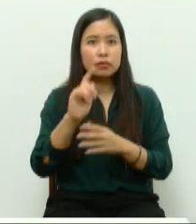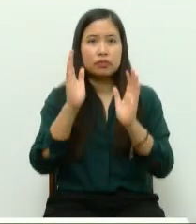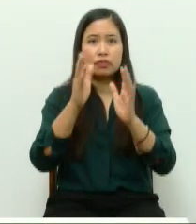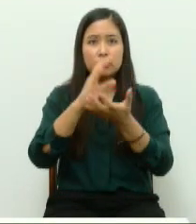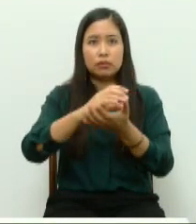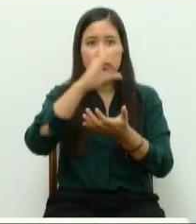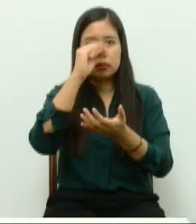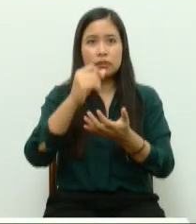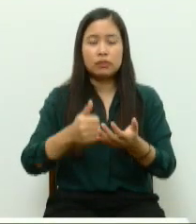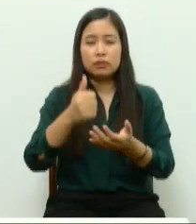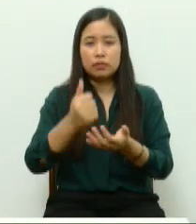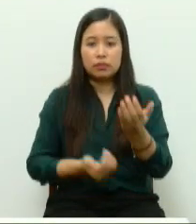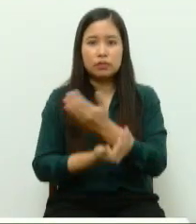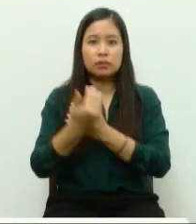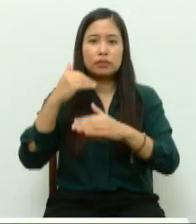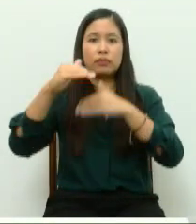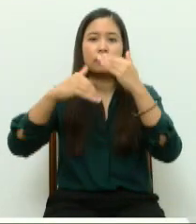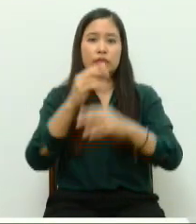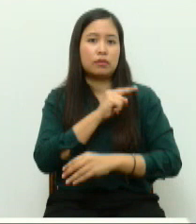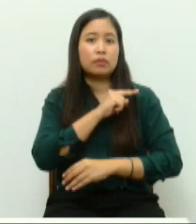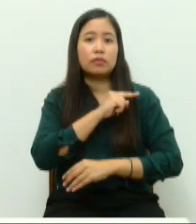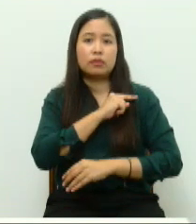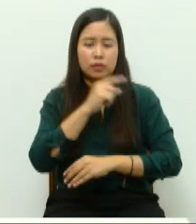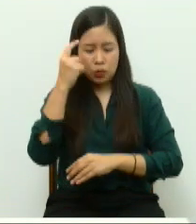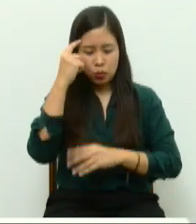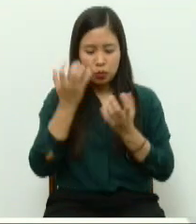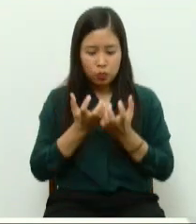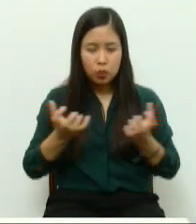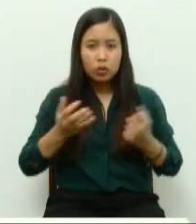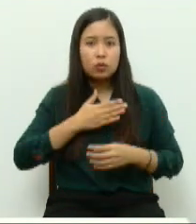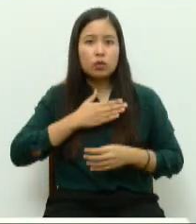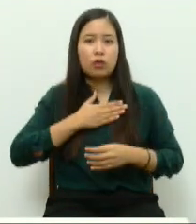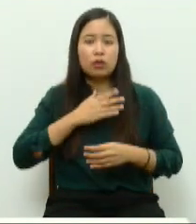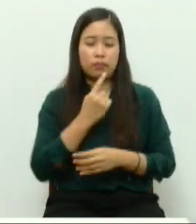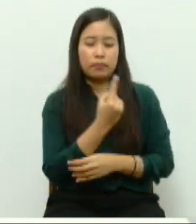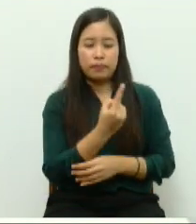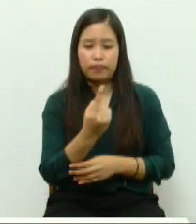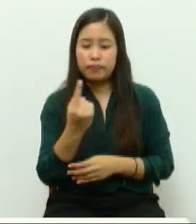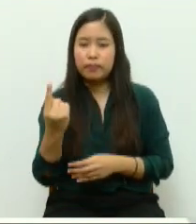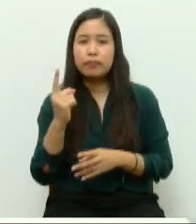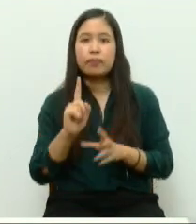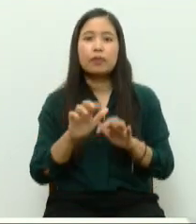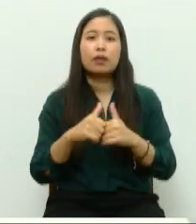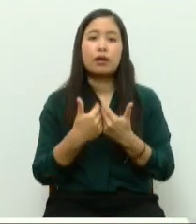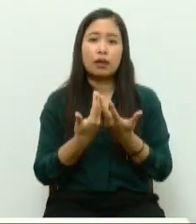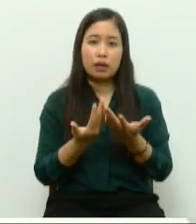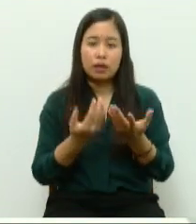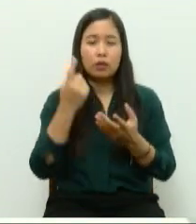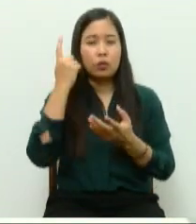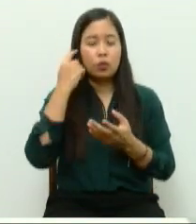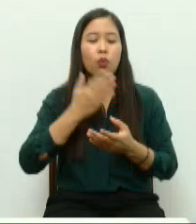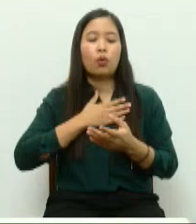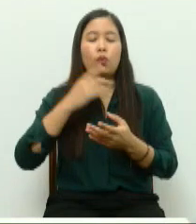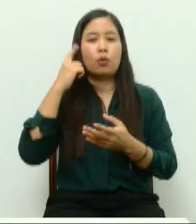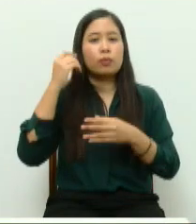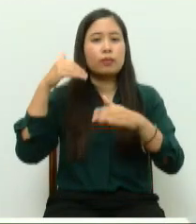การที่จะพัฒนาตัวนักเรียนเพื่อจะดูผลของนักเรียนเป็นรายบุคคลเพื่อต้องการให้เขานั้นเราจะพัฒนาเขาต่อไปอย่